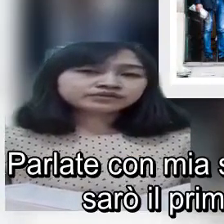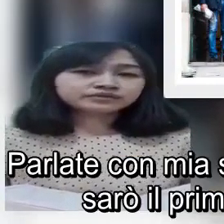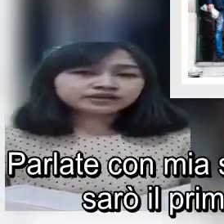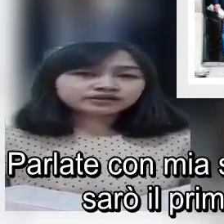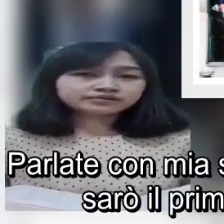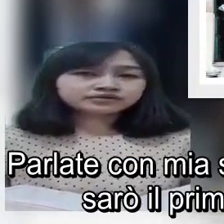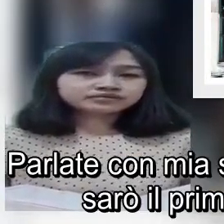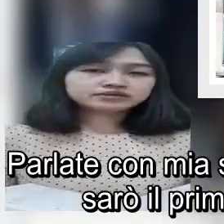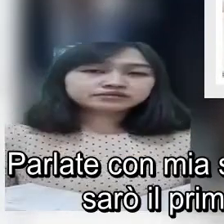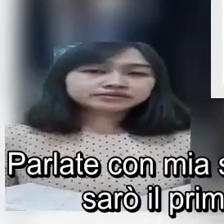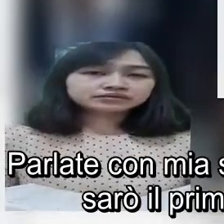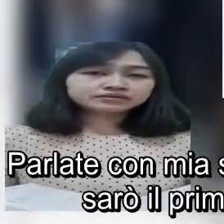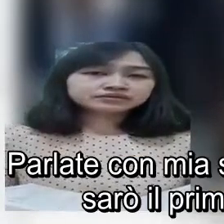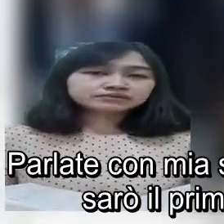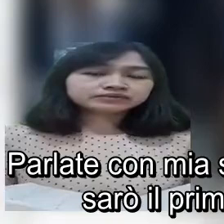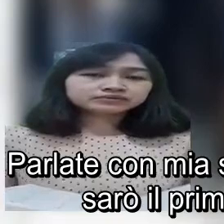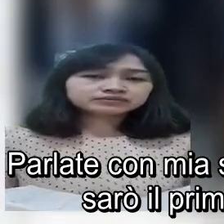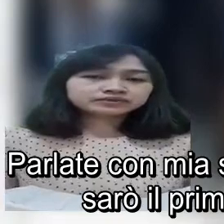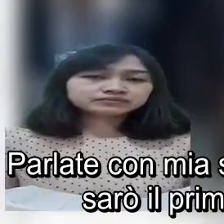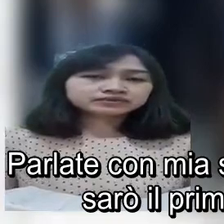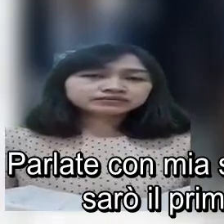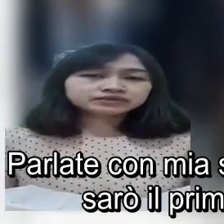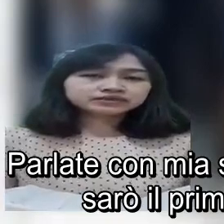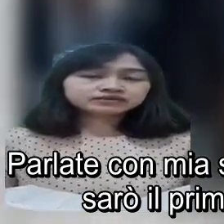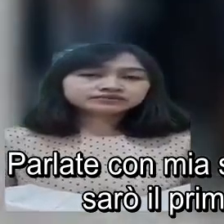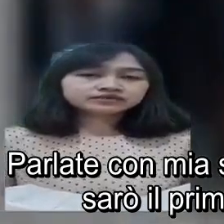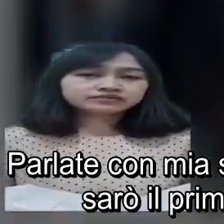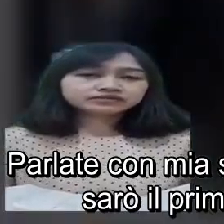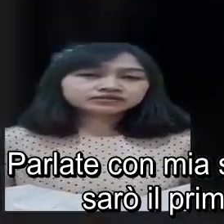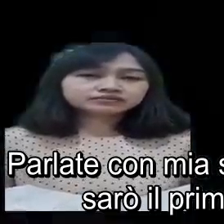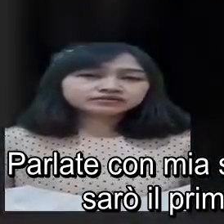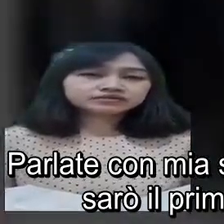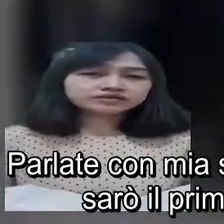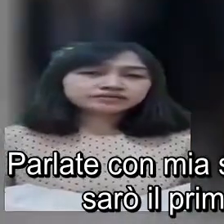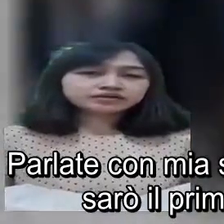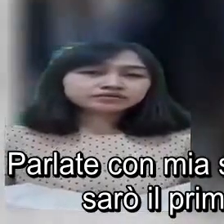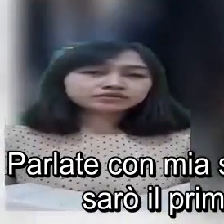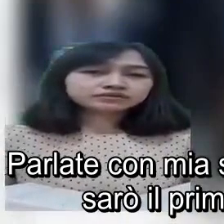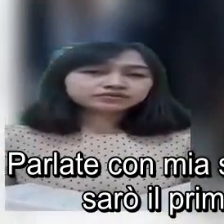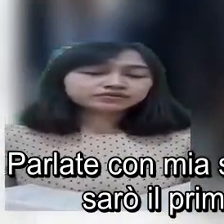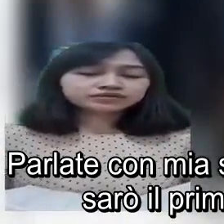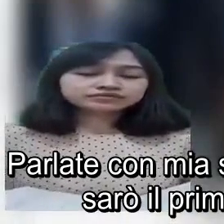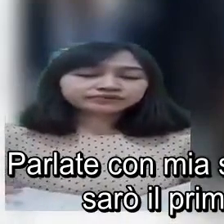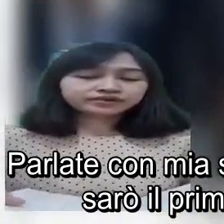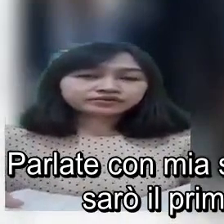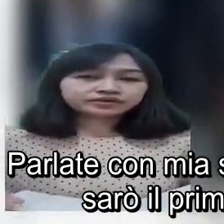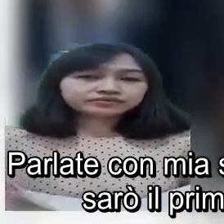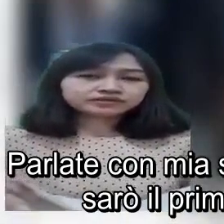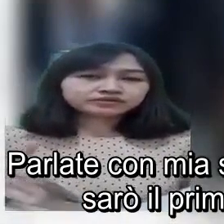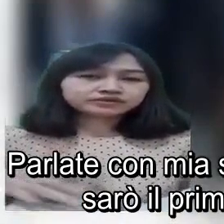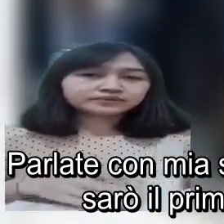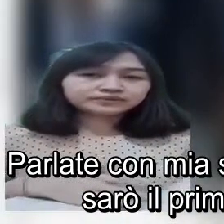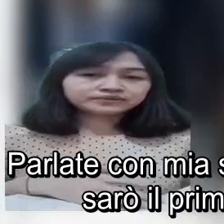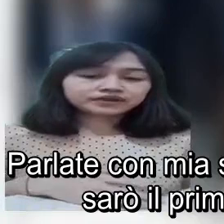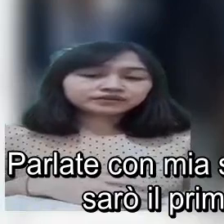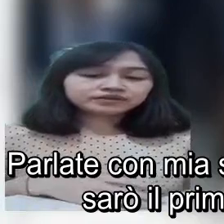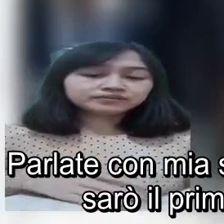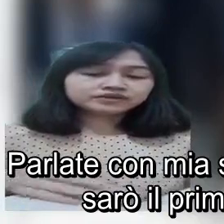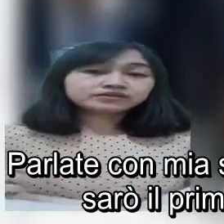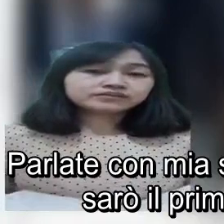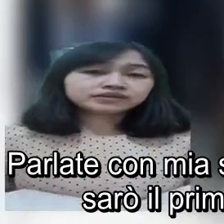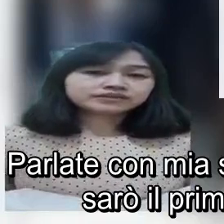Parlate con mia suocera. Chiedete a lei che è proprietaria della sua cooperativa. Sarò il primo a scioperare con i dipendenti e